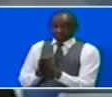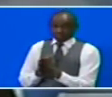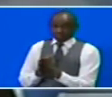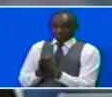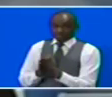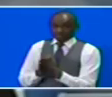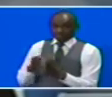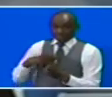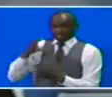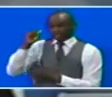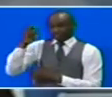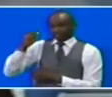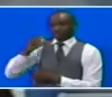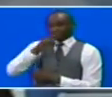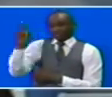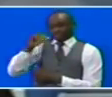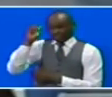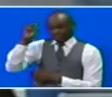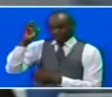Chipapa. Zipapa.